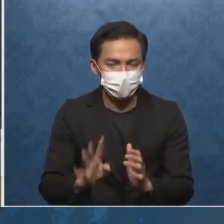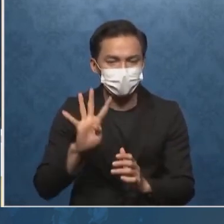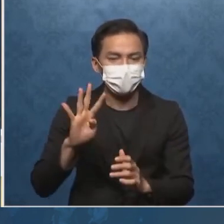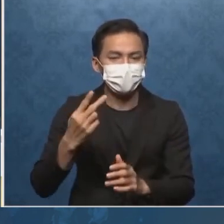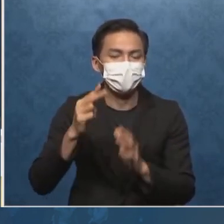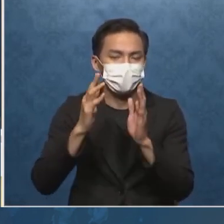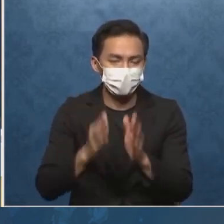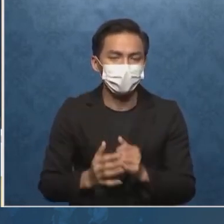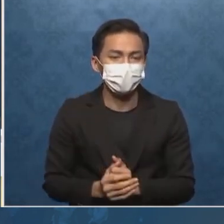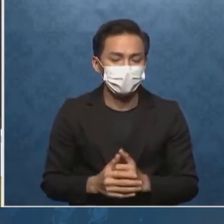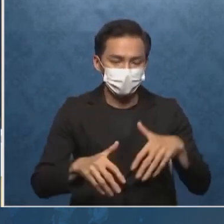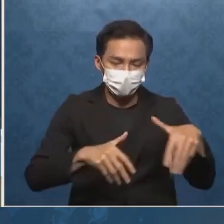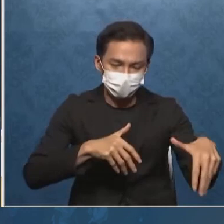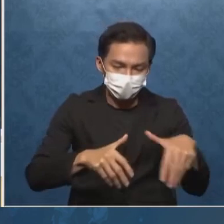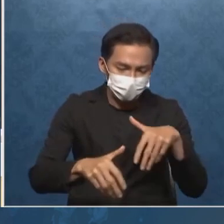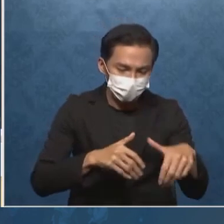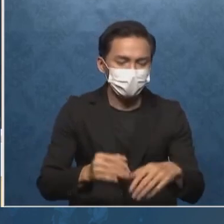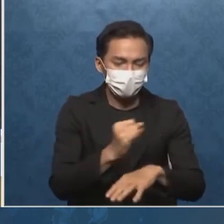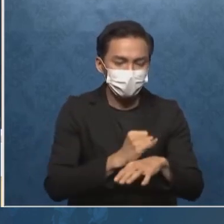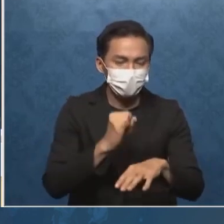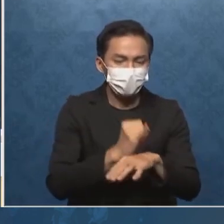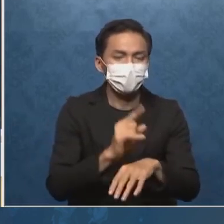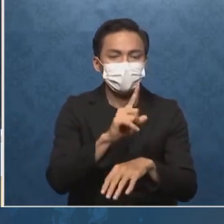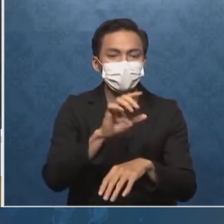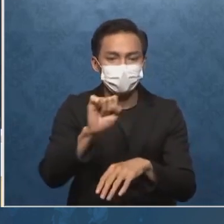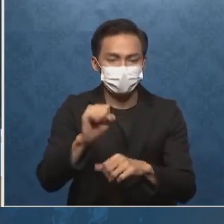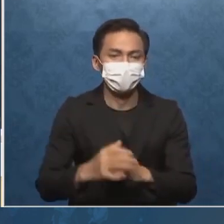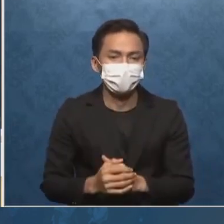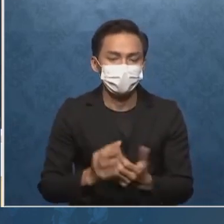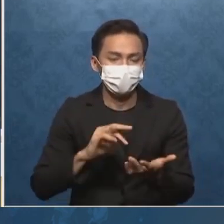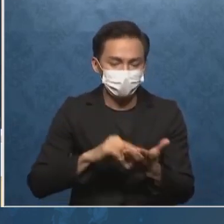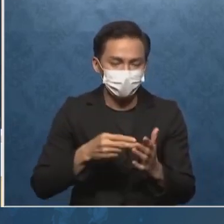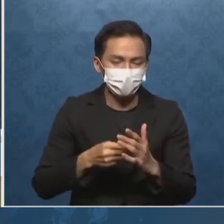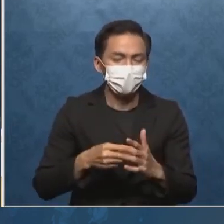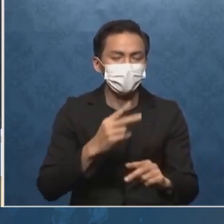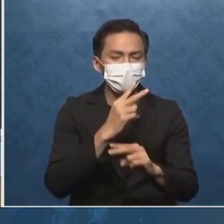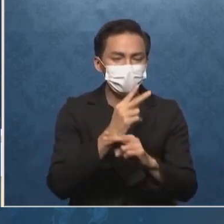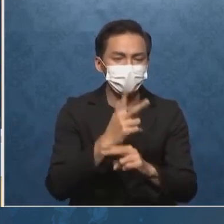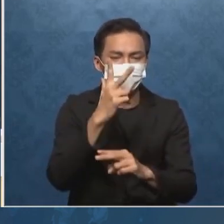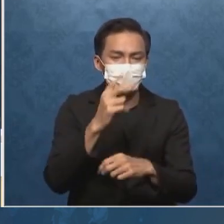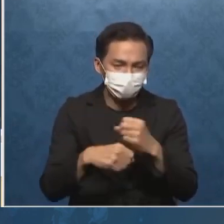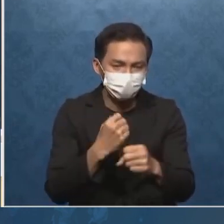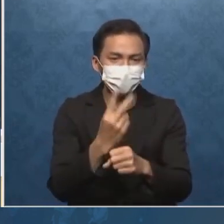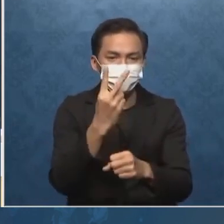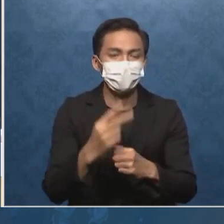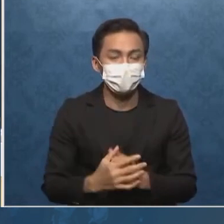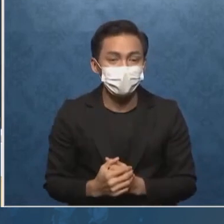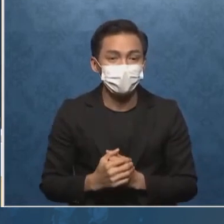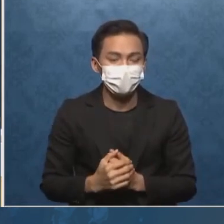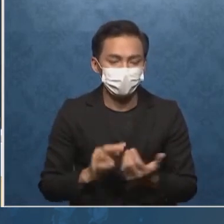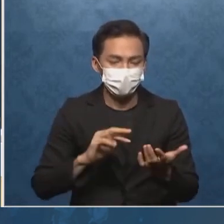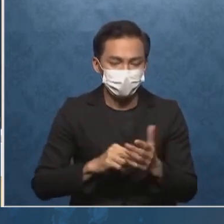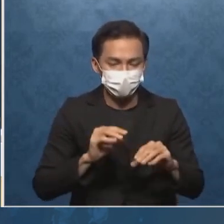บาทชาวบ้านมีรายได้เพิ่มขึ้นต่อไร่ 1แสนบาทนะครับหรือ 3เท่าในสองตีเพิ่มพื้นที่ปลูกป่า 10